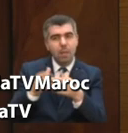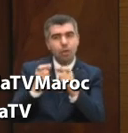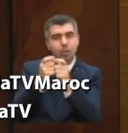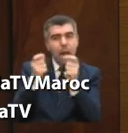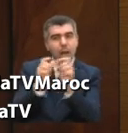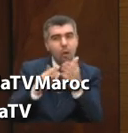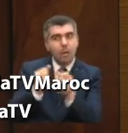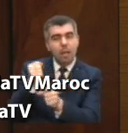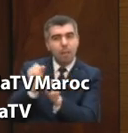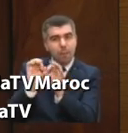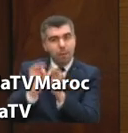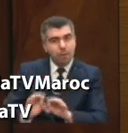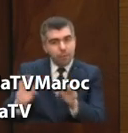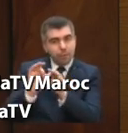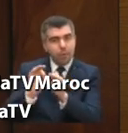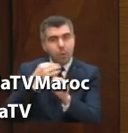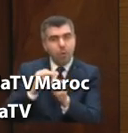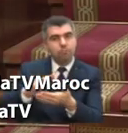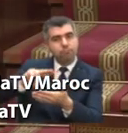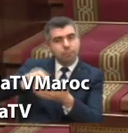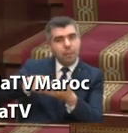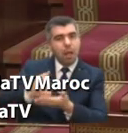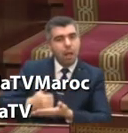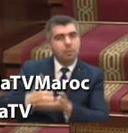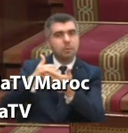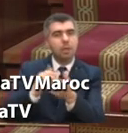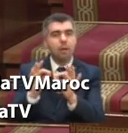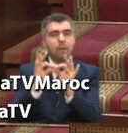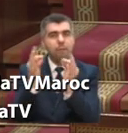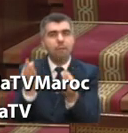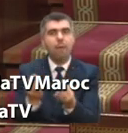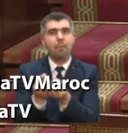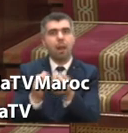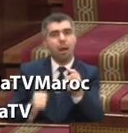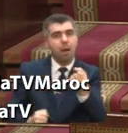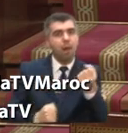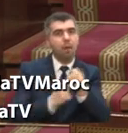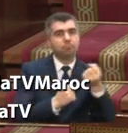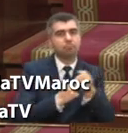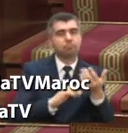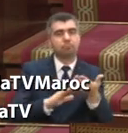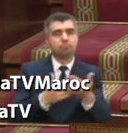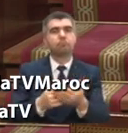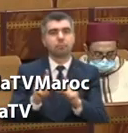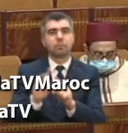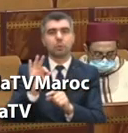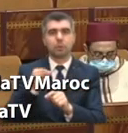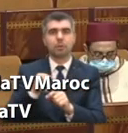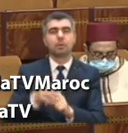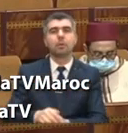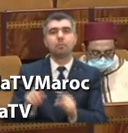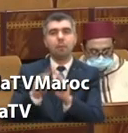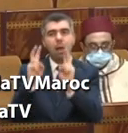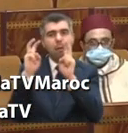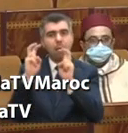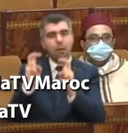الجائحة، كما اتخذت مجموعة من القرارات لدعم الأسر العاملة في القطاع غير المهيكل والتي تضررت بفعل تقلص